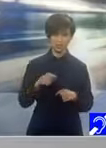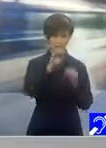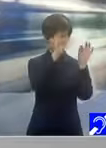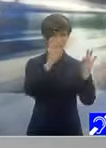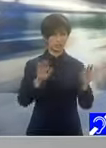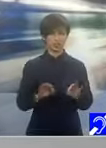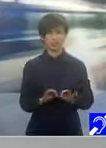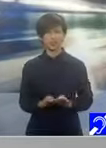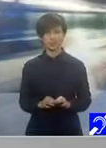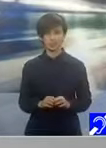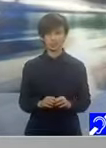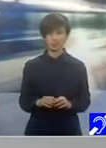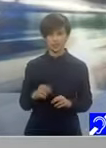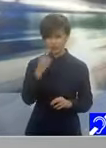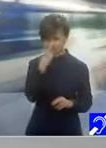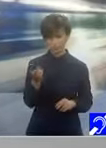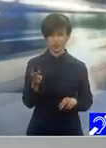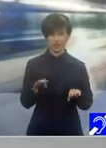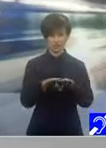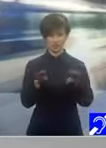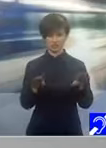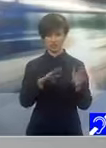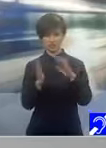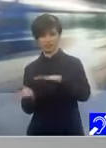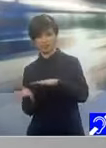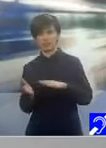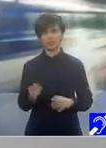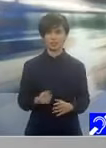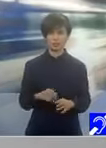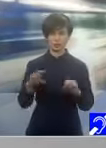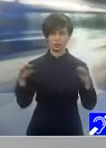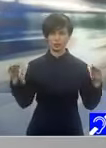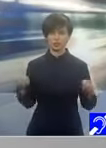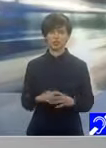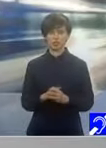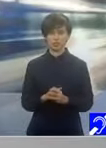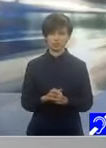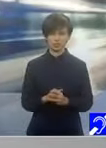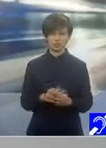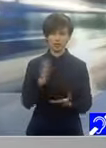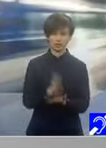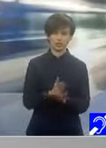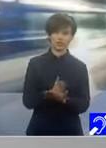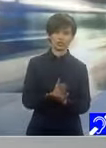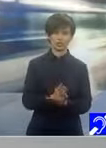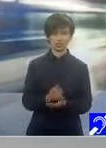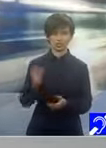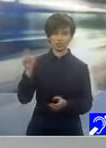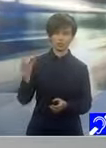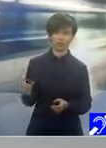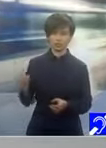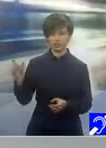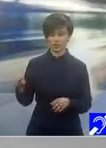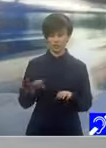că s-a degradat mai mult decât au crezut ei și au hotărât că unele părți ale